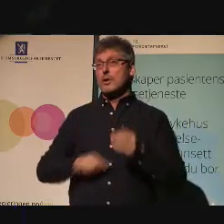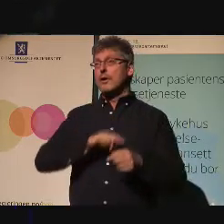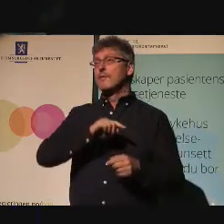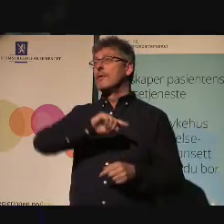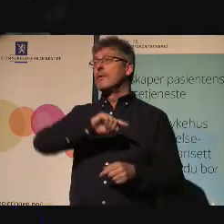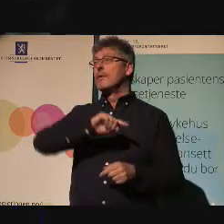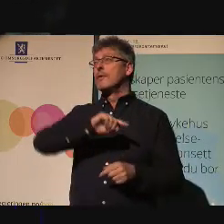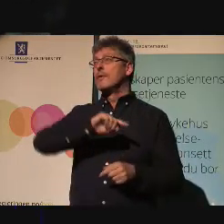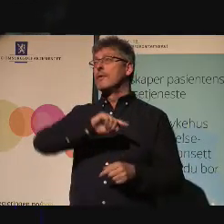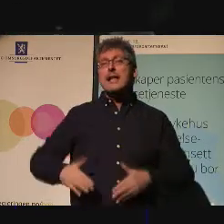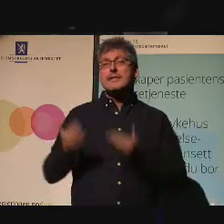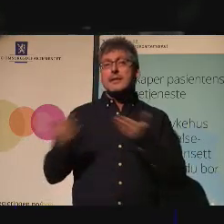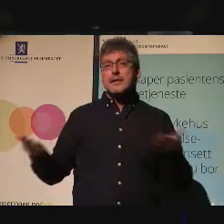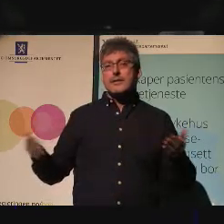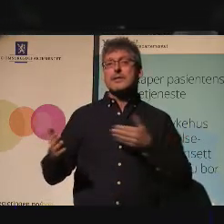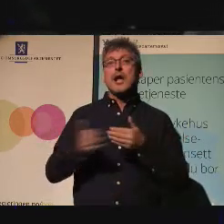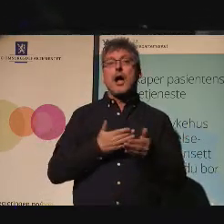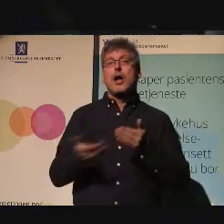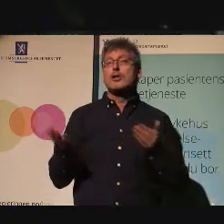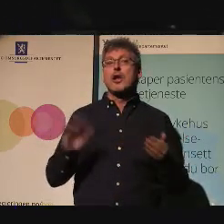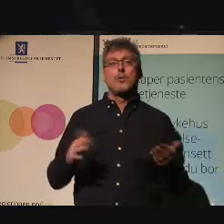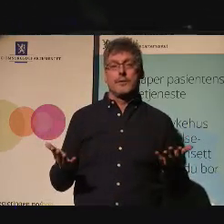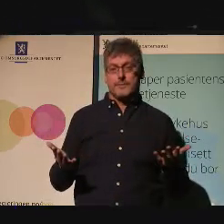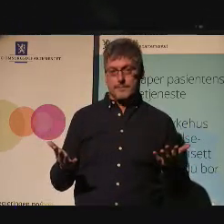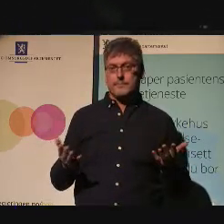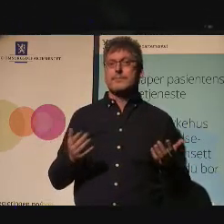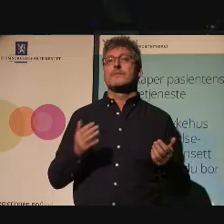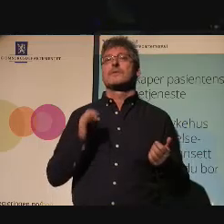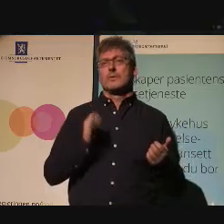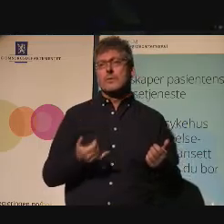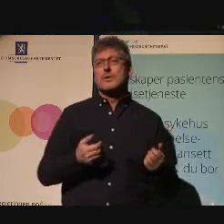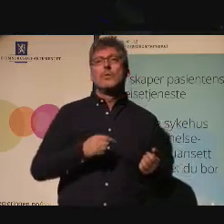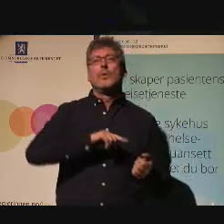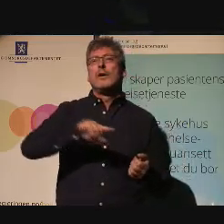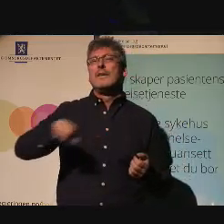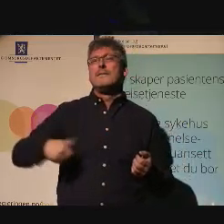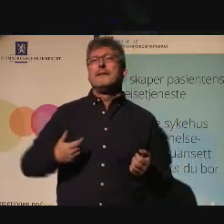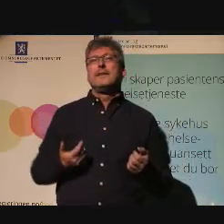det jo naturligvis om at